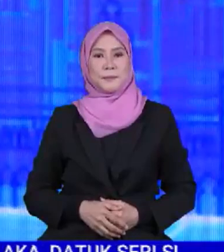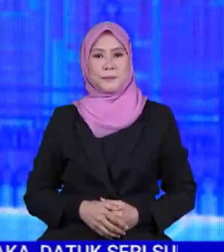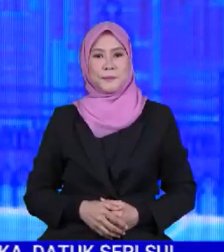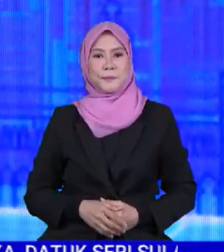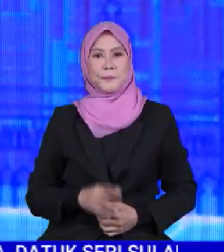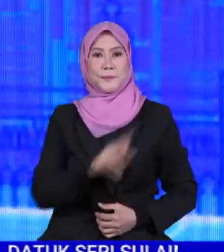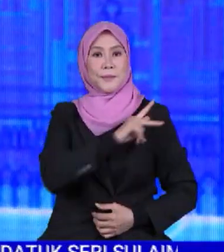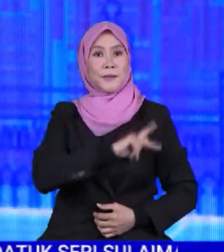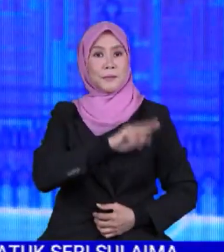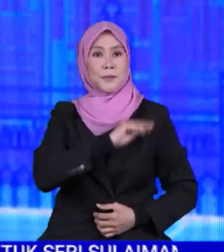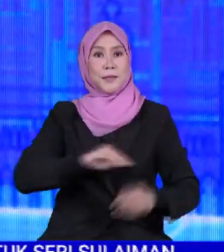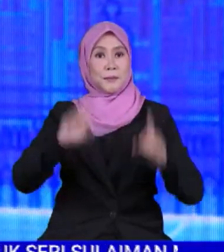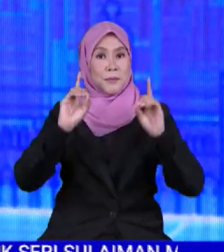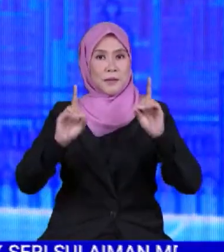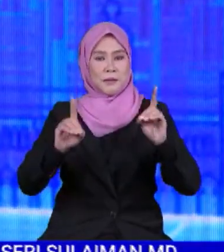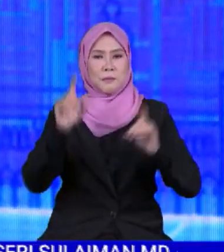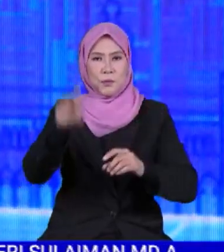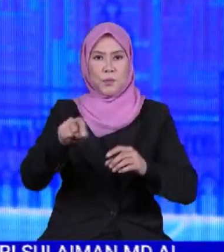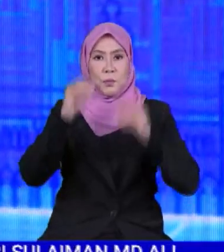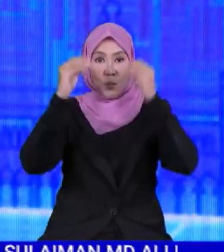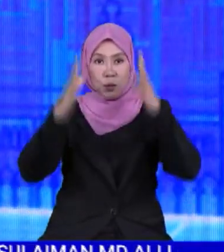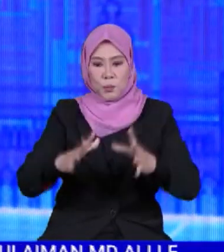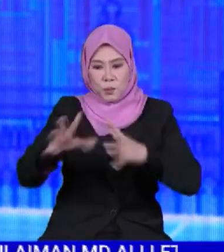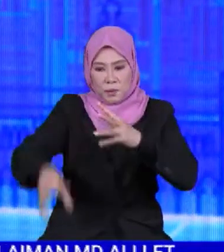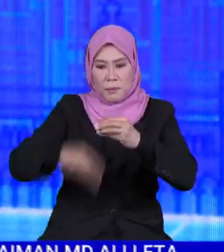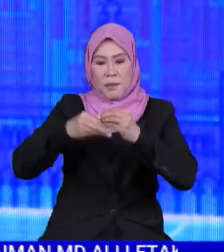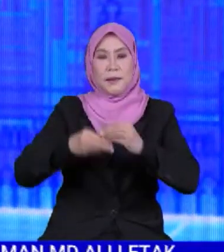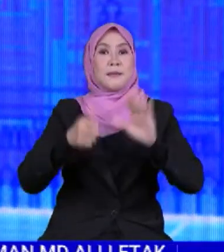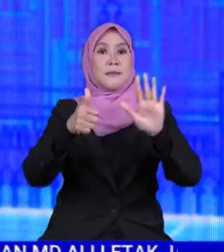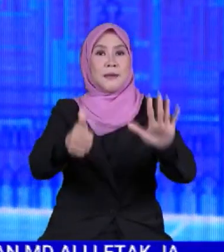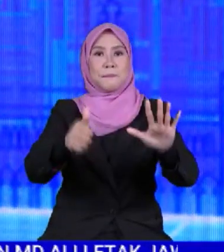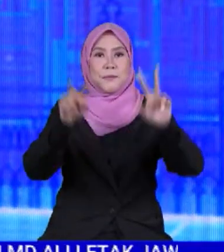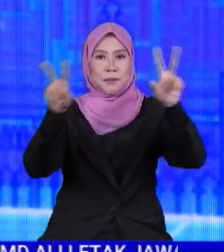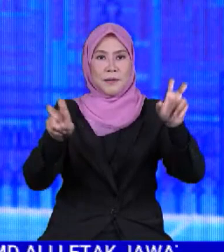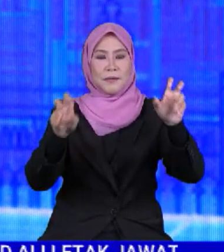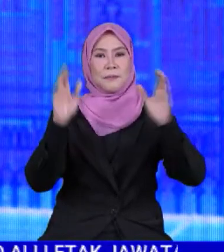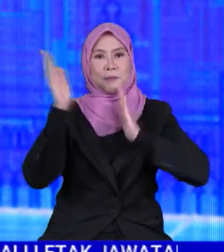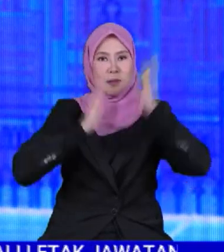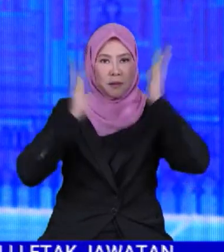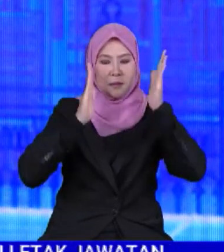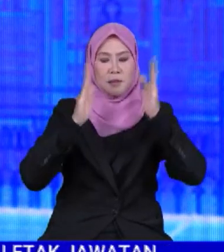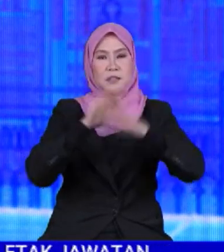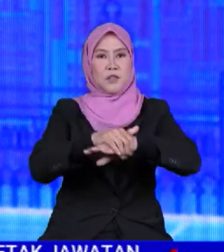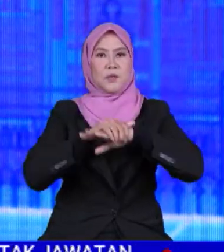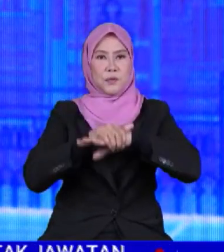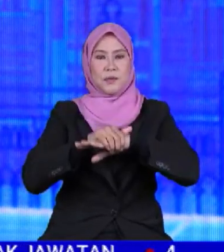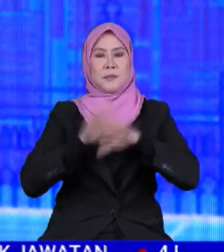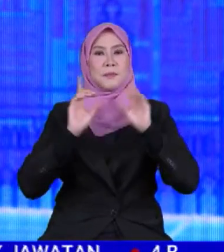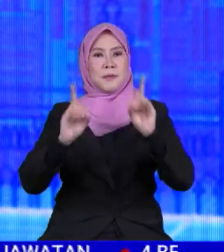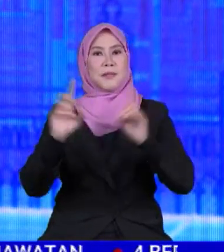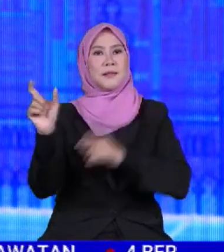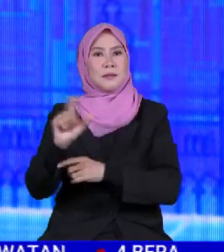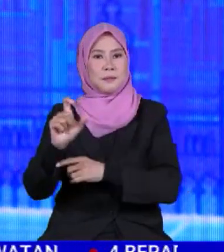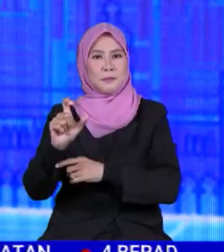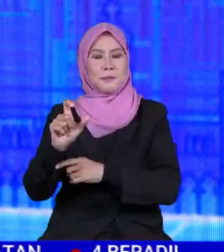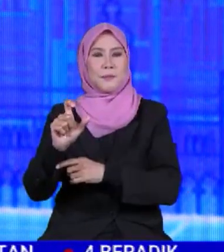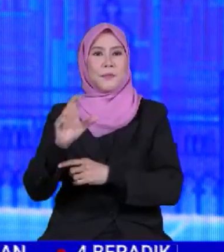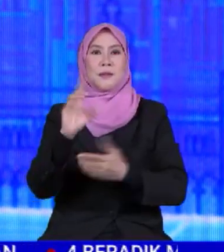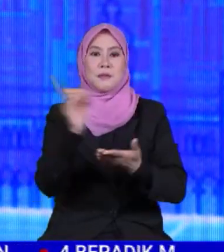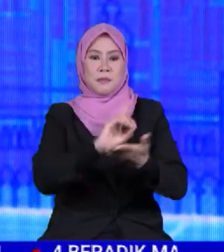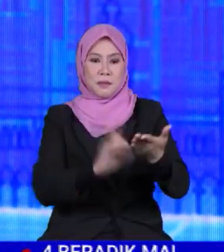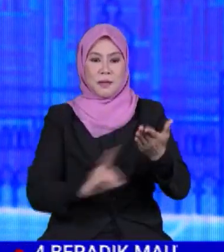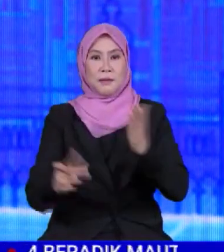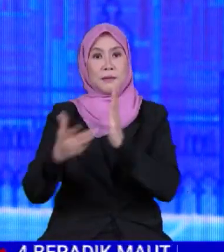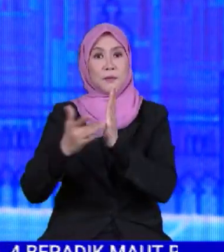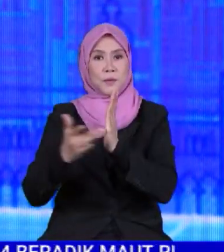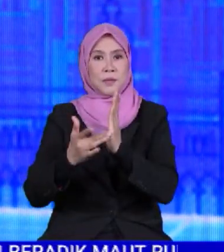Kementerian Pendidikan perlu guru tambahan bagi enam subjek yaitu bahasa Melayu bahasa Inggris pendidikan Islam rekabentuk